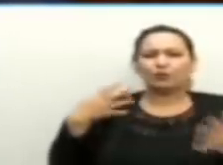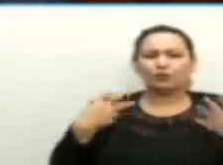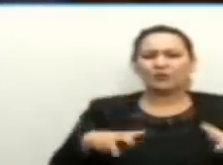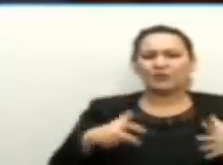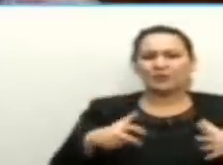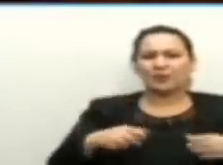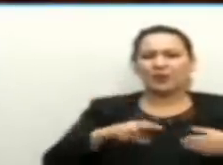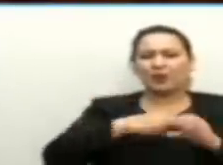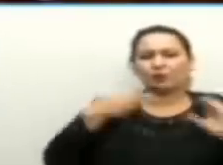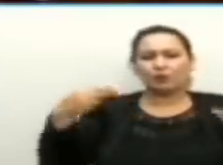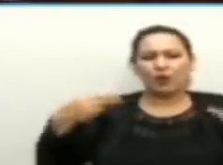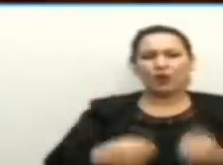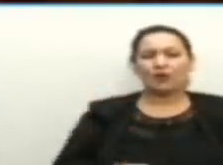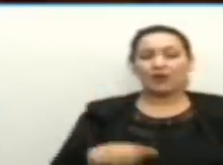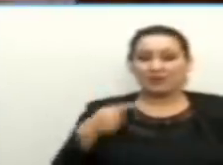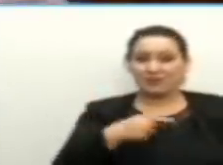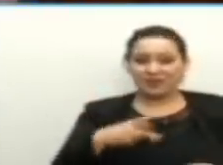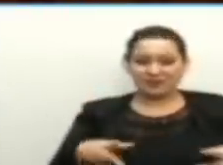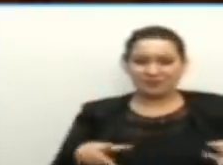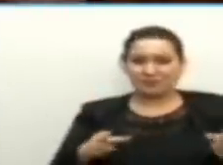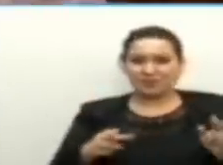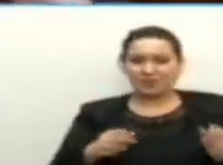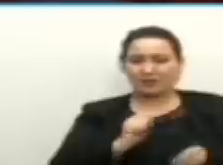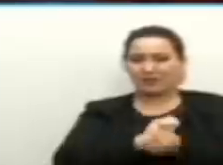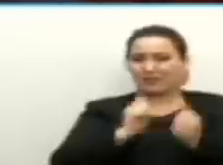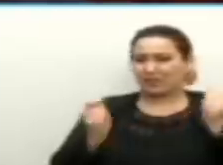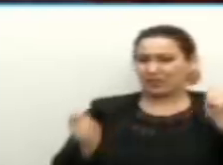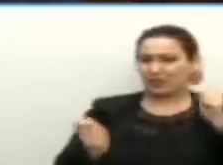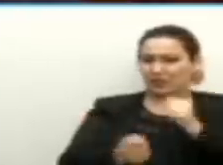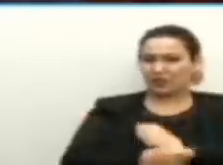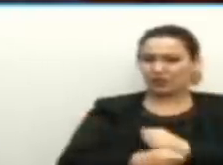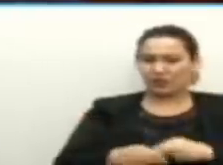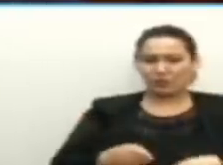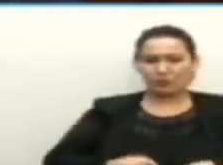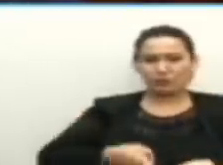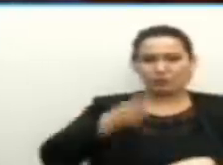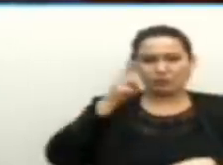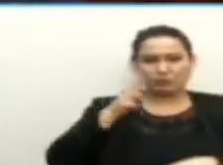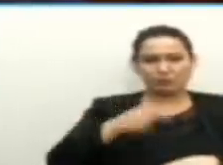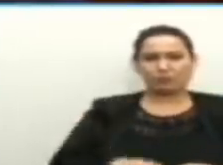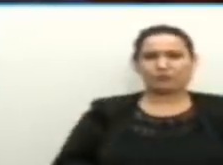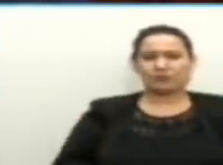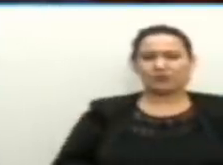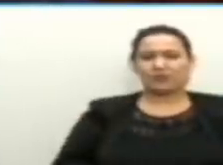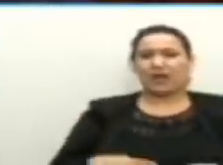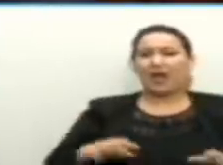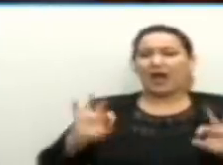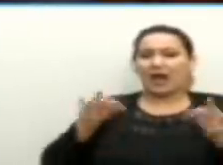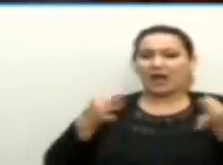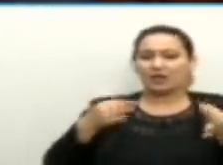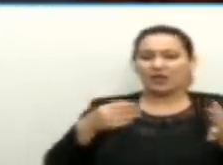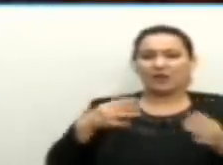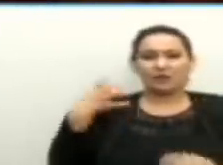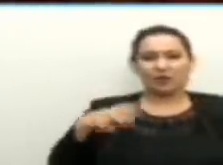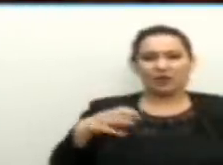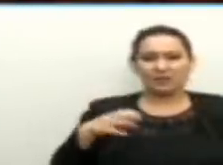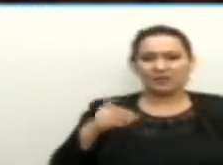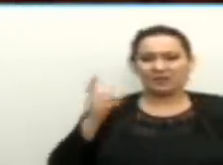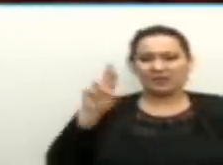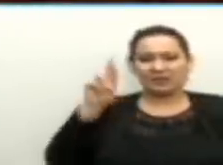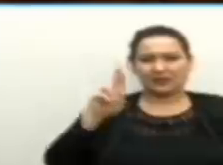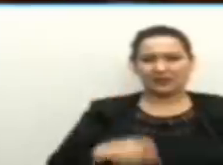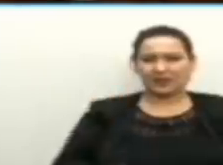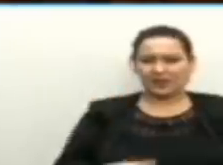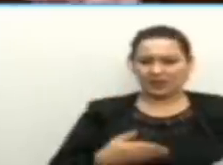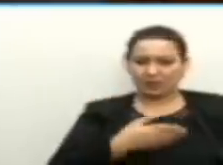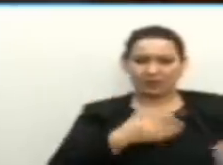دولار في هذه الفترة، يعني انتقل هذا السعر إلى أكثر من 10500 دولار. وأترك لكم يعني،